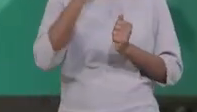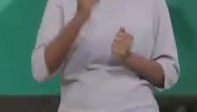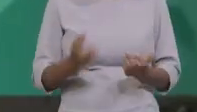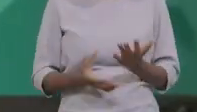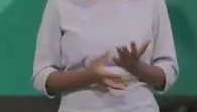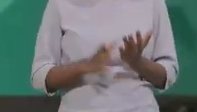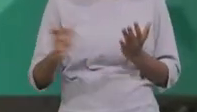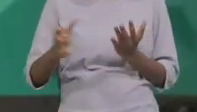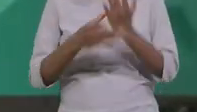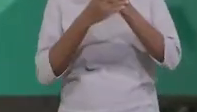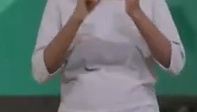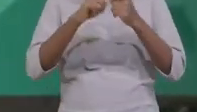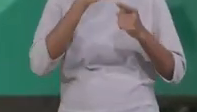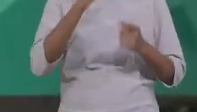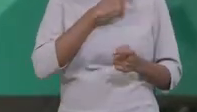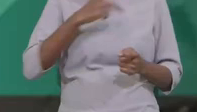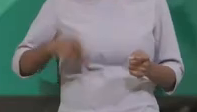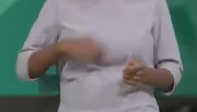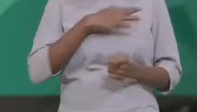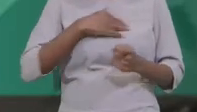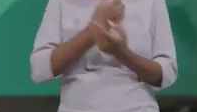C'est lui que Dieu...